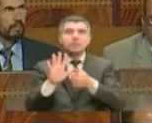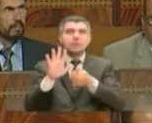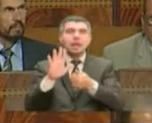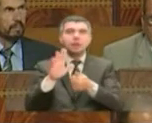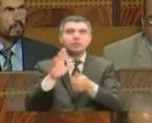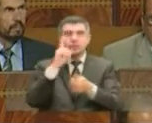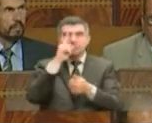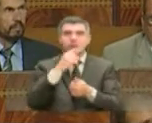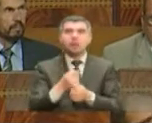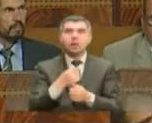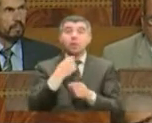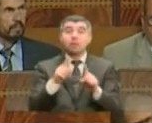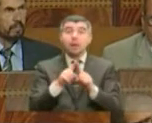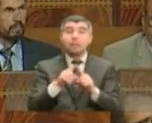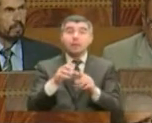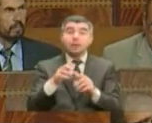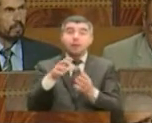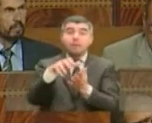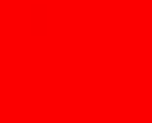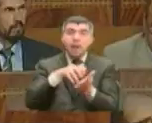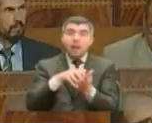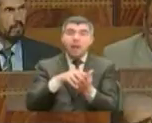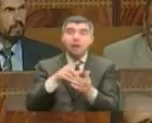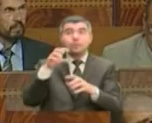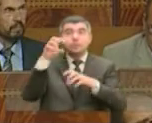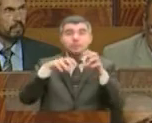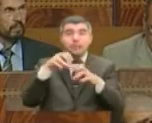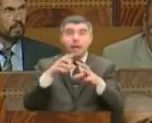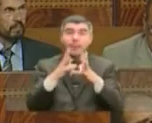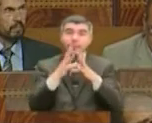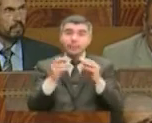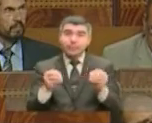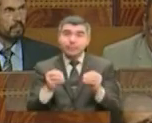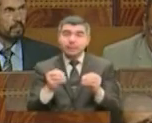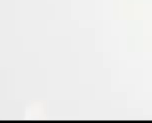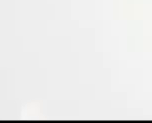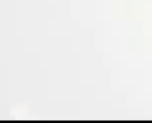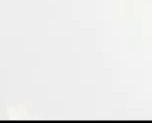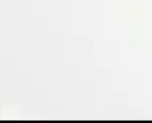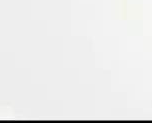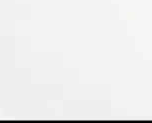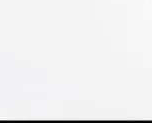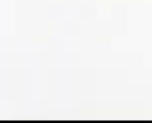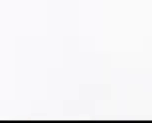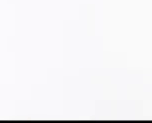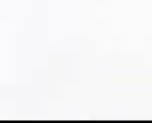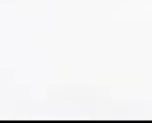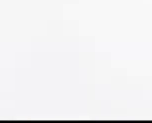رغم السنه الفلاحيه اللي هي الان كتعرف واحد. Thank you.